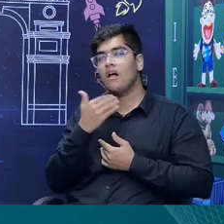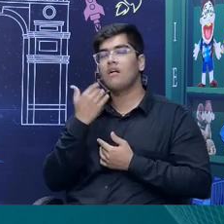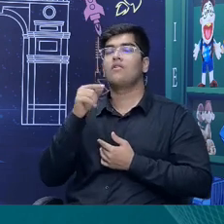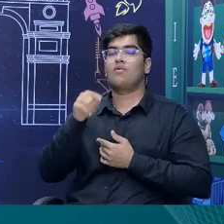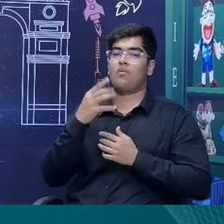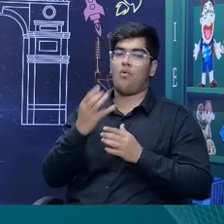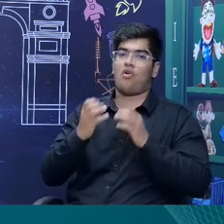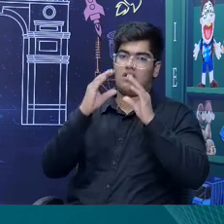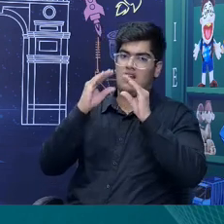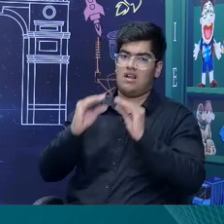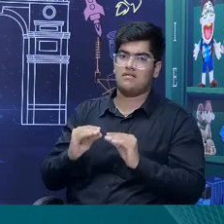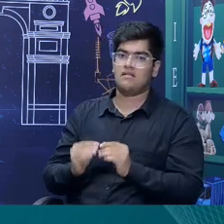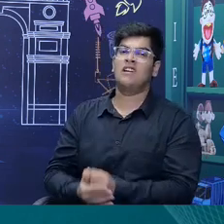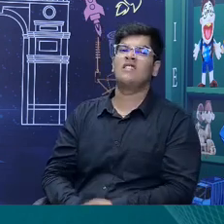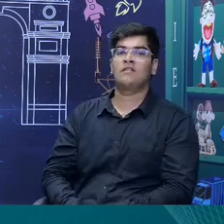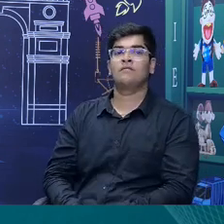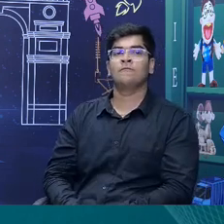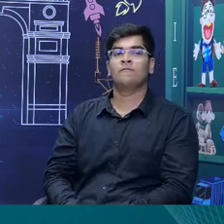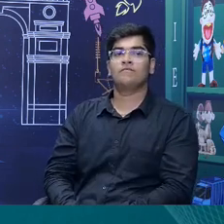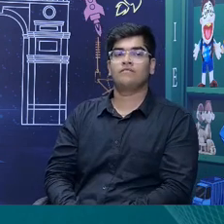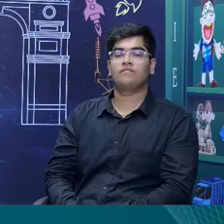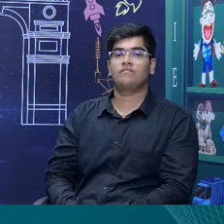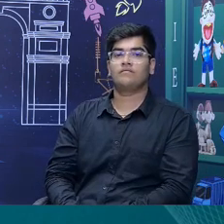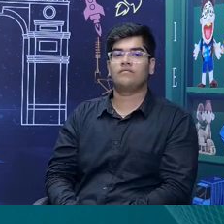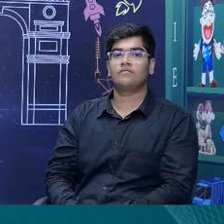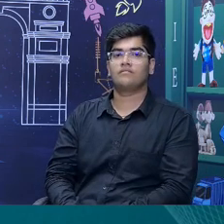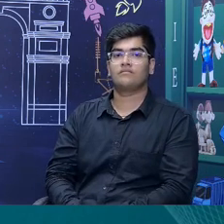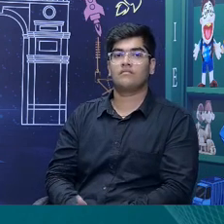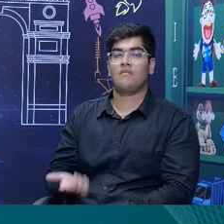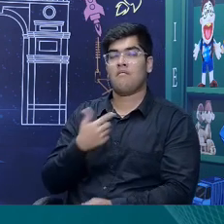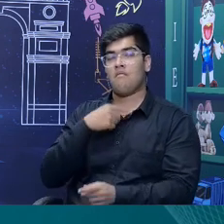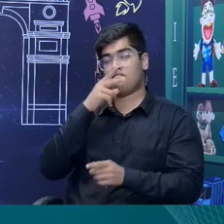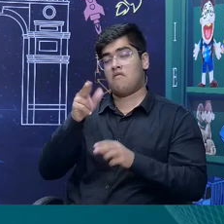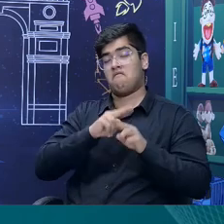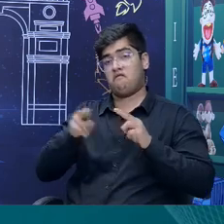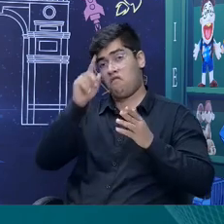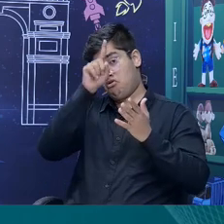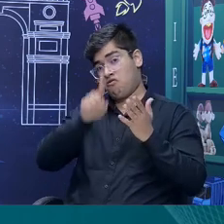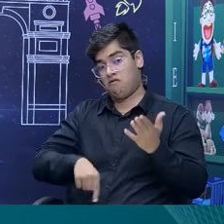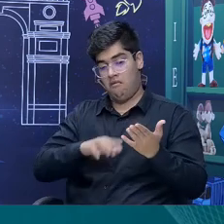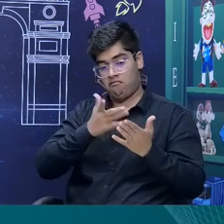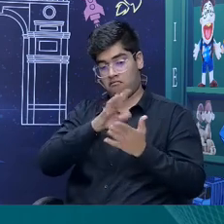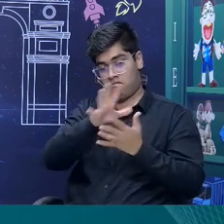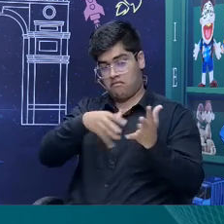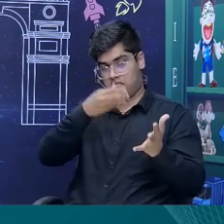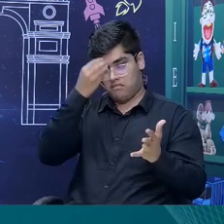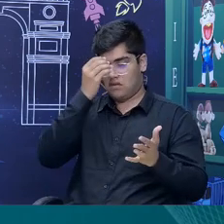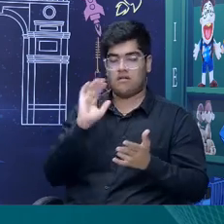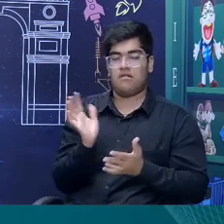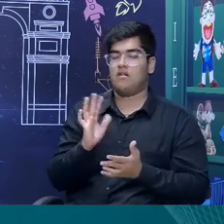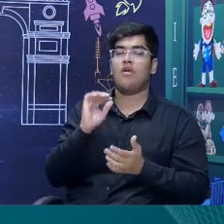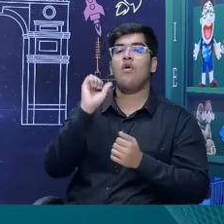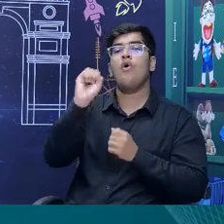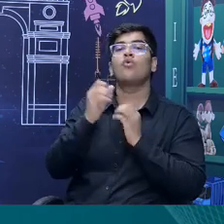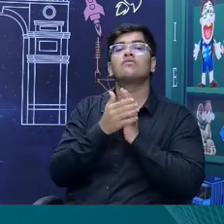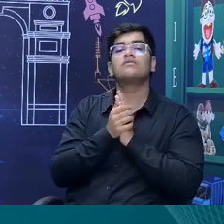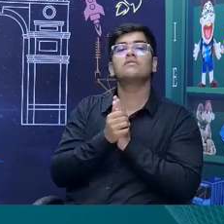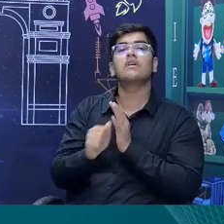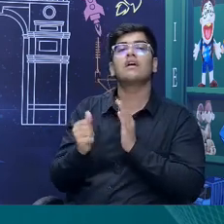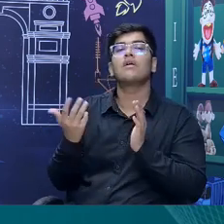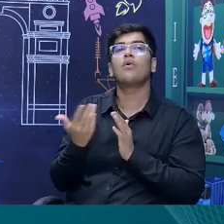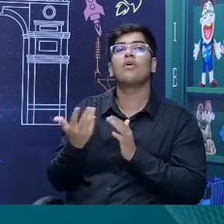की सारे के सारे आईटी इसे इन ह्यूमन मैं अपने बच्चों को बोलूंगी आगे पर डी लर्निंग स्किल कोई बच्चा छोटा सेंटेंस लर्न